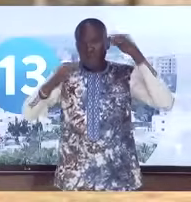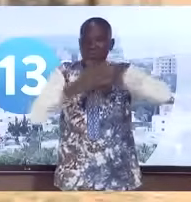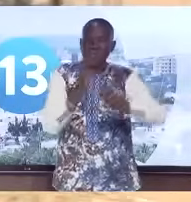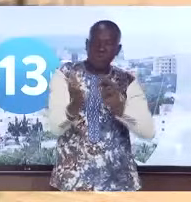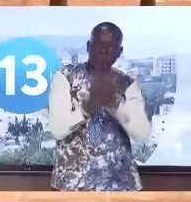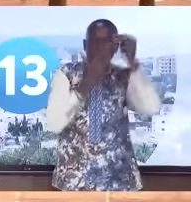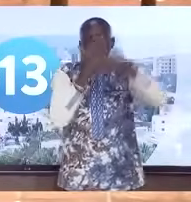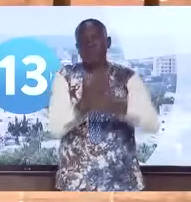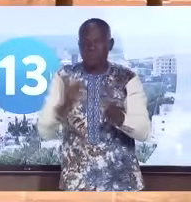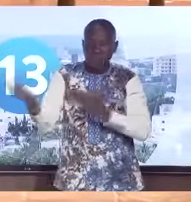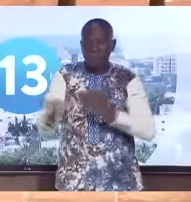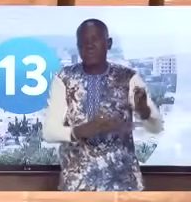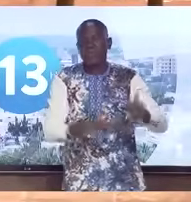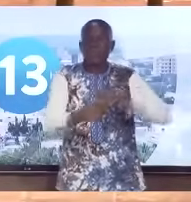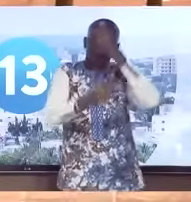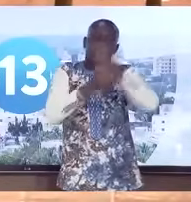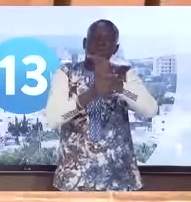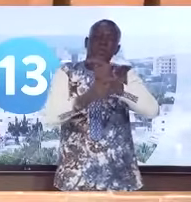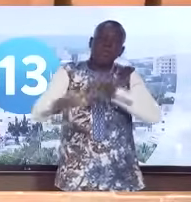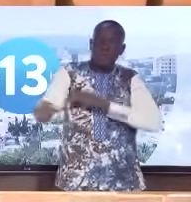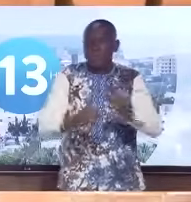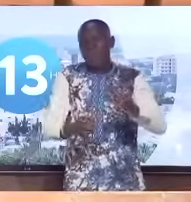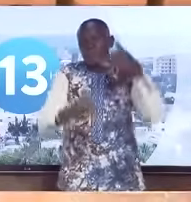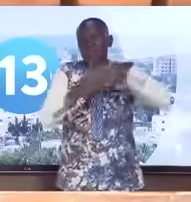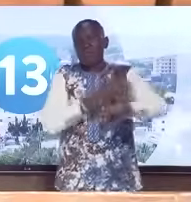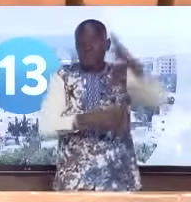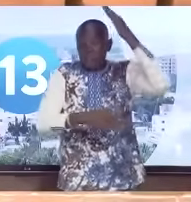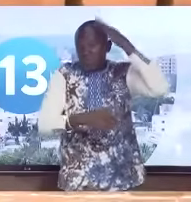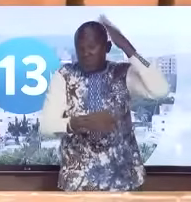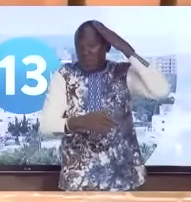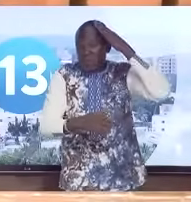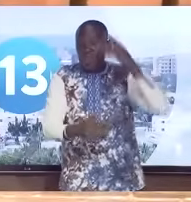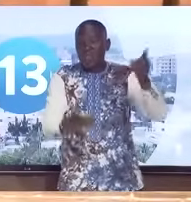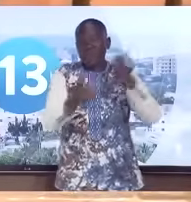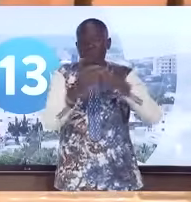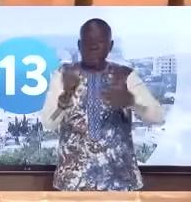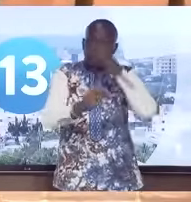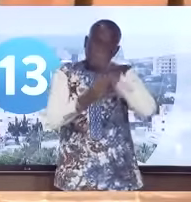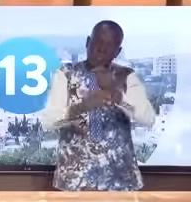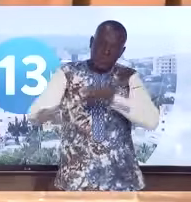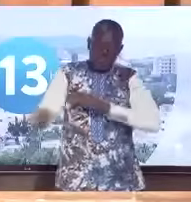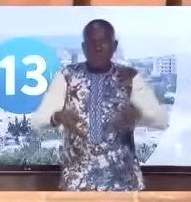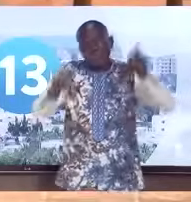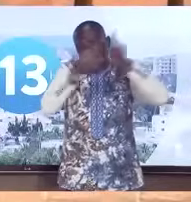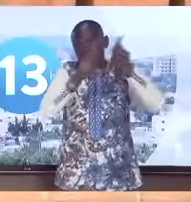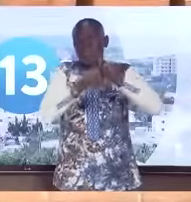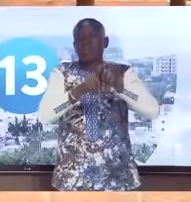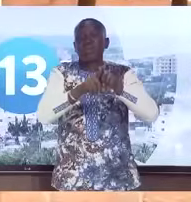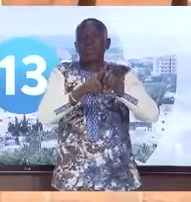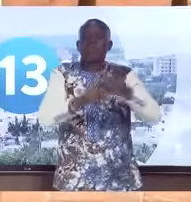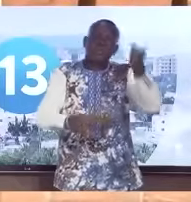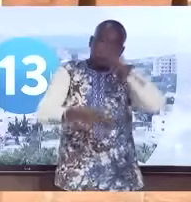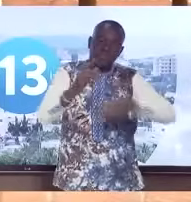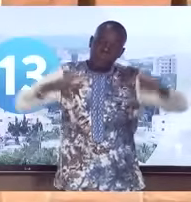Développement, ACOR. Le travail qu'on a fait, si on est reconnaissant vraiment qu'il y a un travail qui a été fait, et aussi ils sont venus vraiment